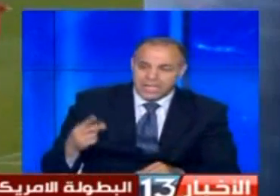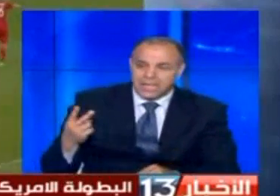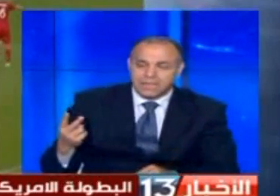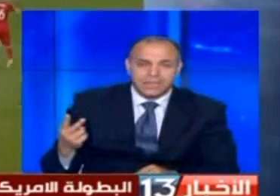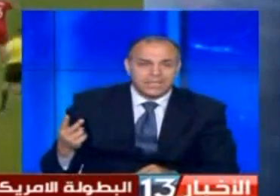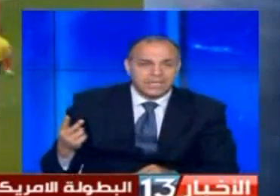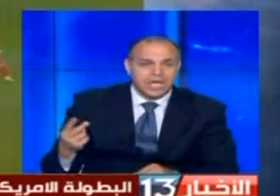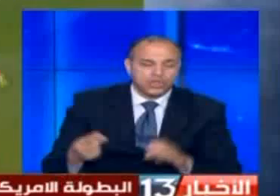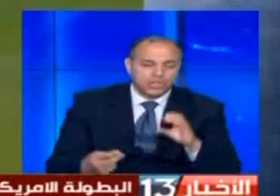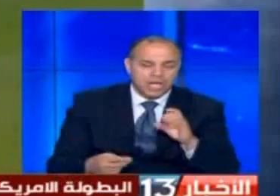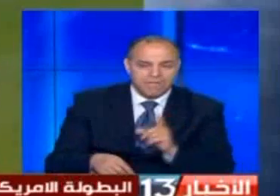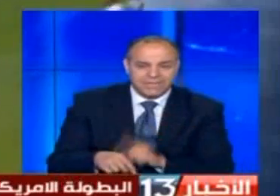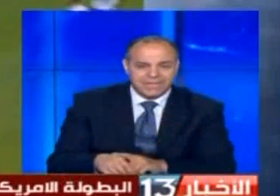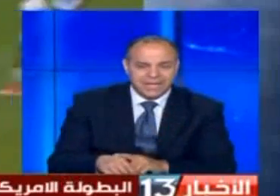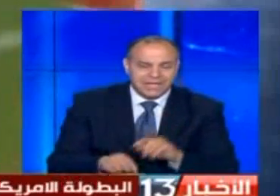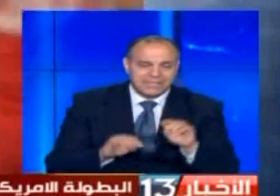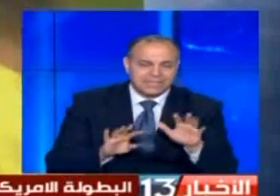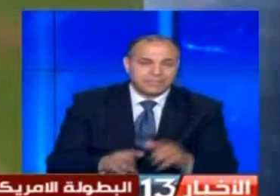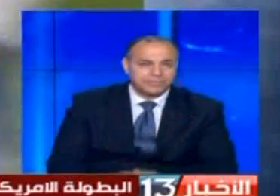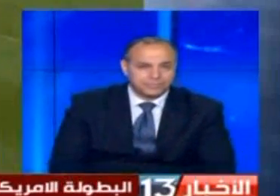فوز شيكاجو في الدقيقه